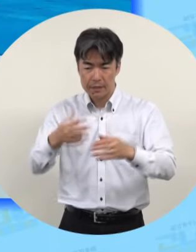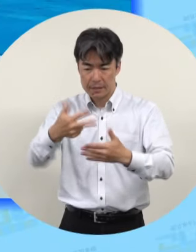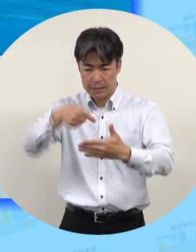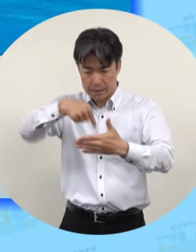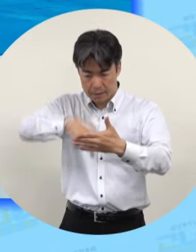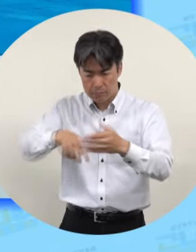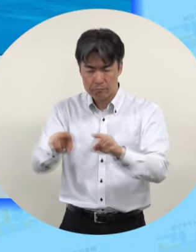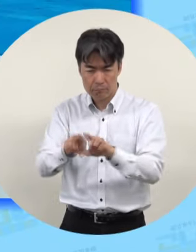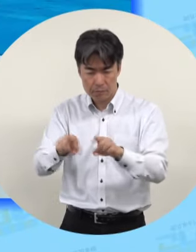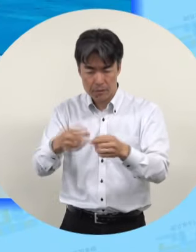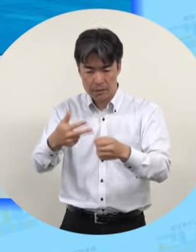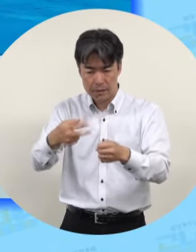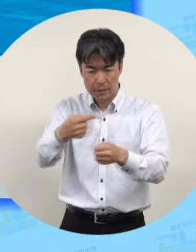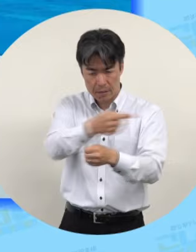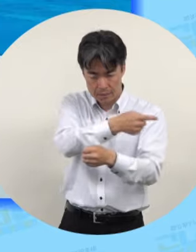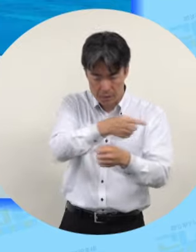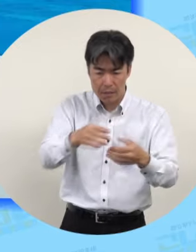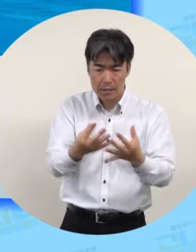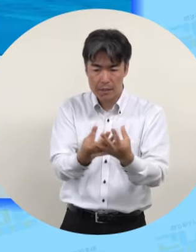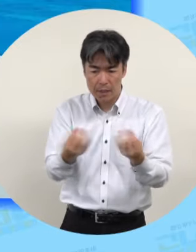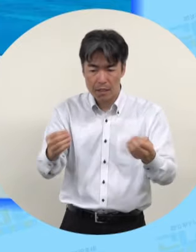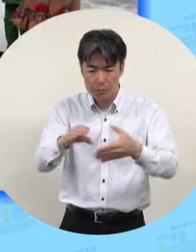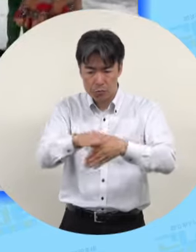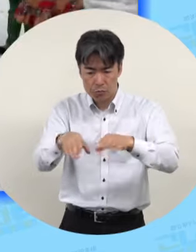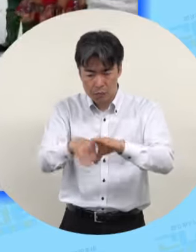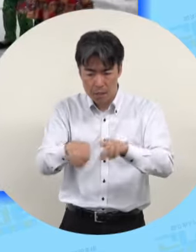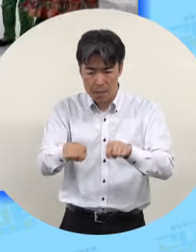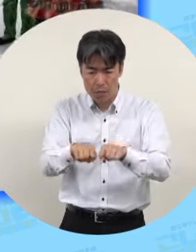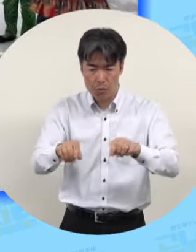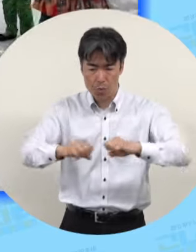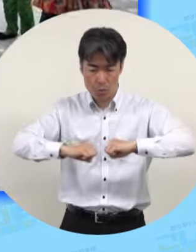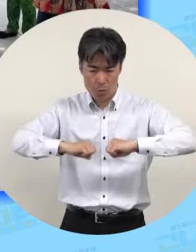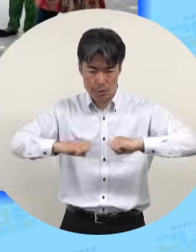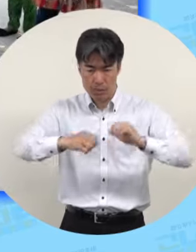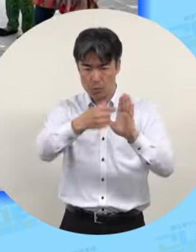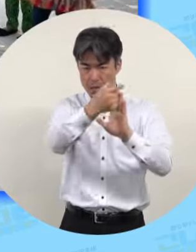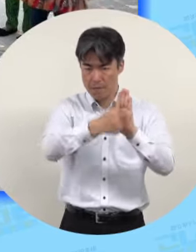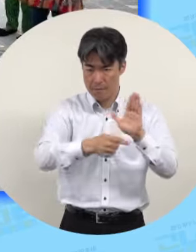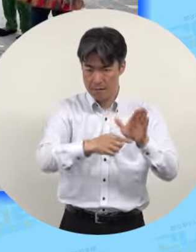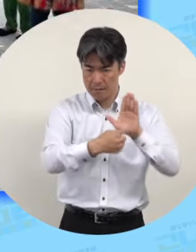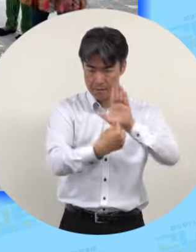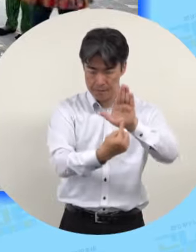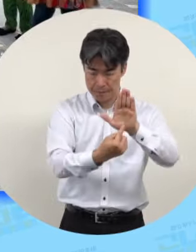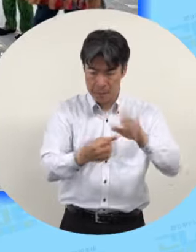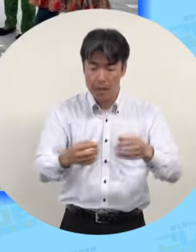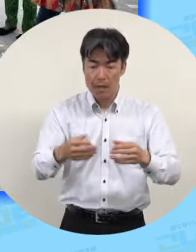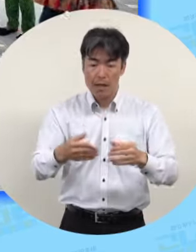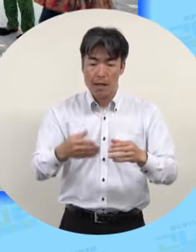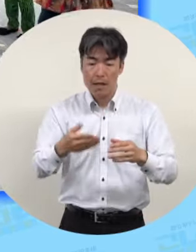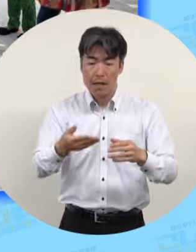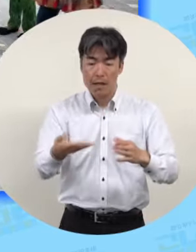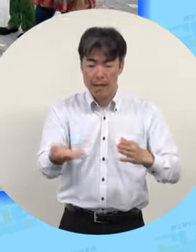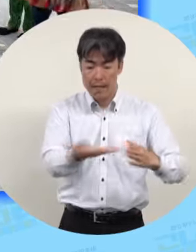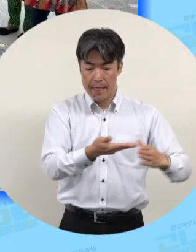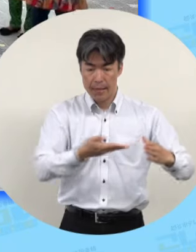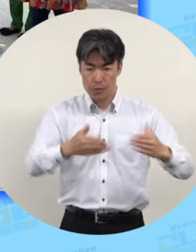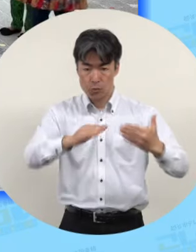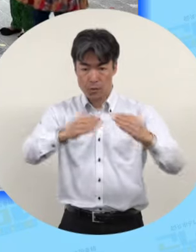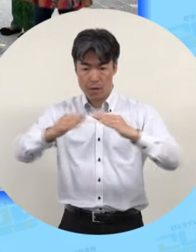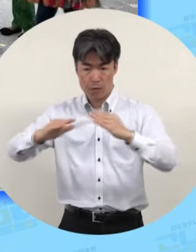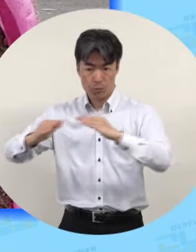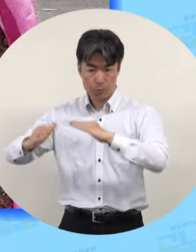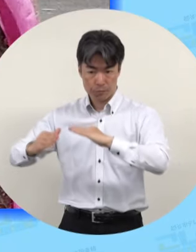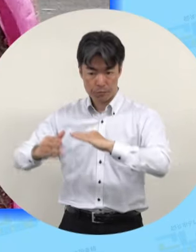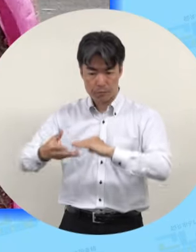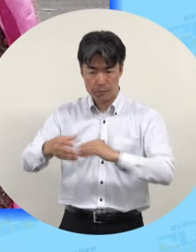より多文化共生ということで、レイクタウンのアウトレットの空の広場をお借りし